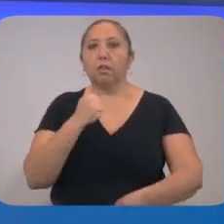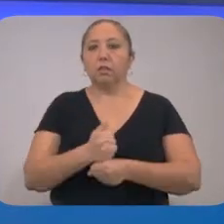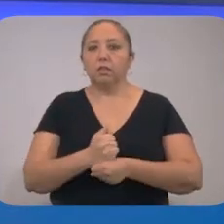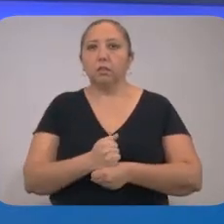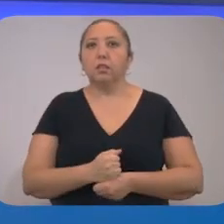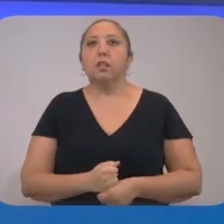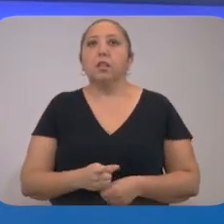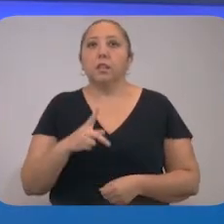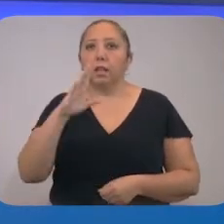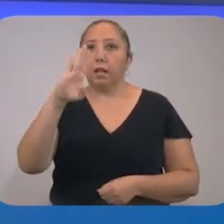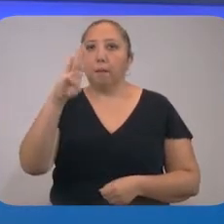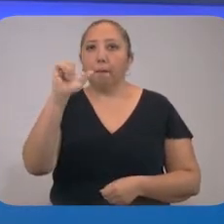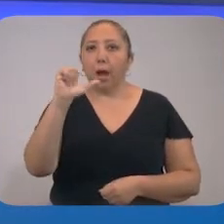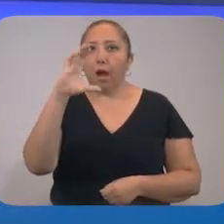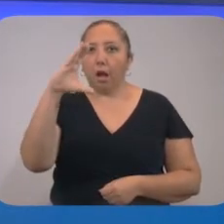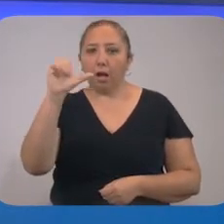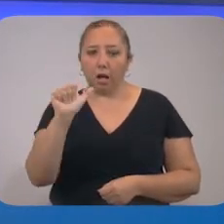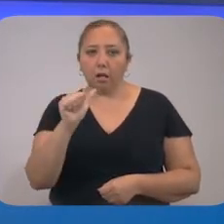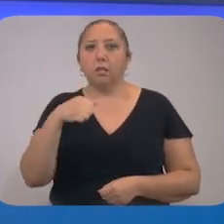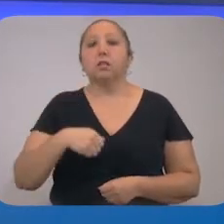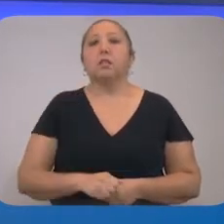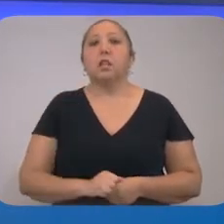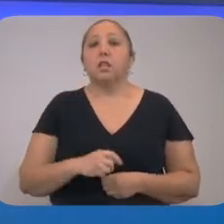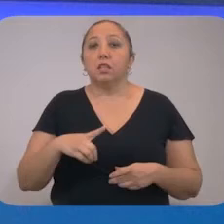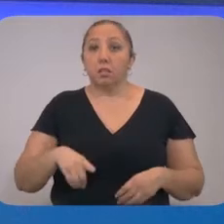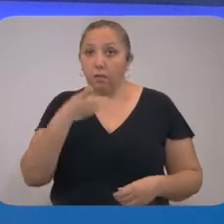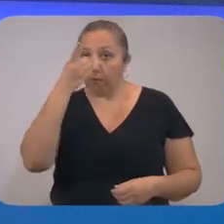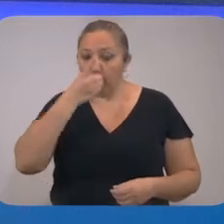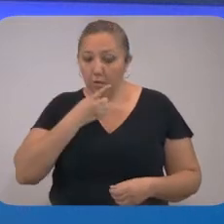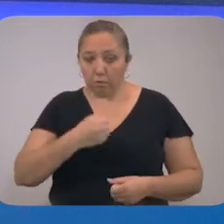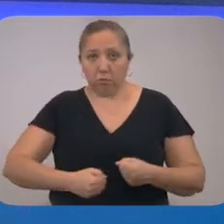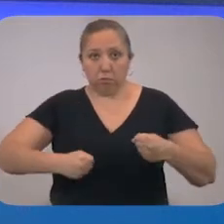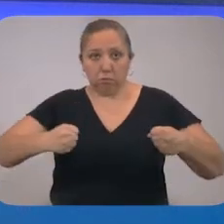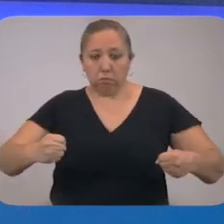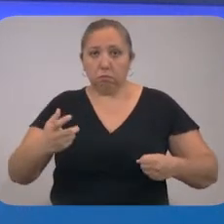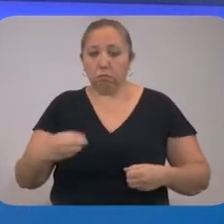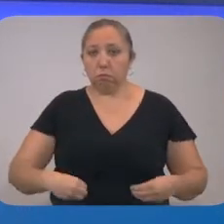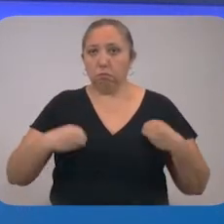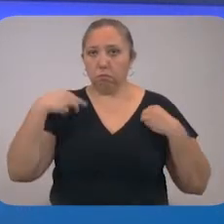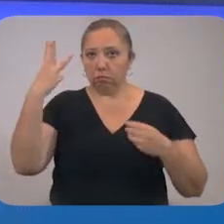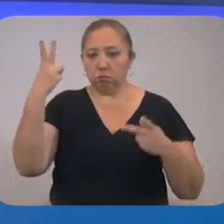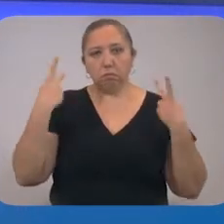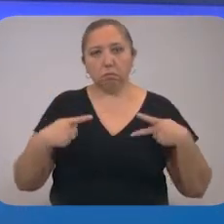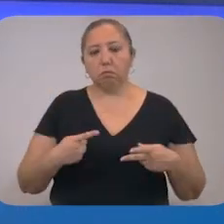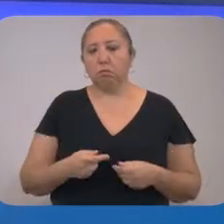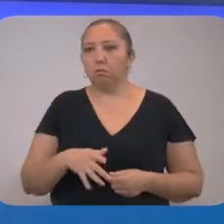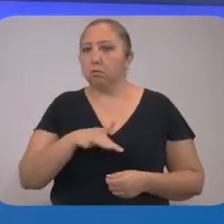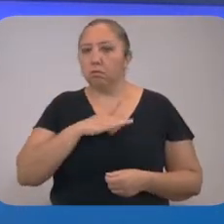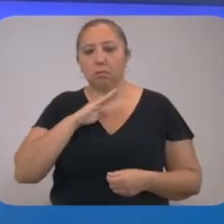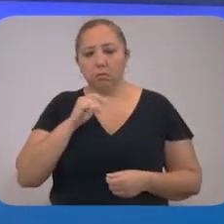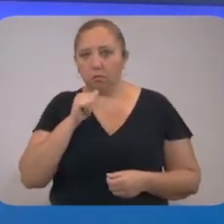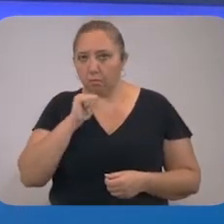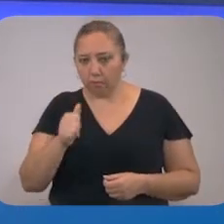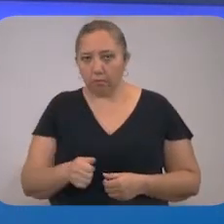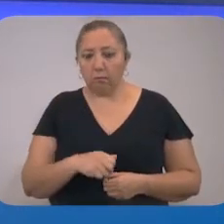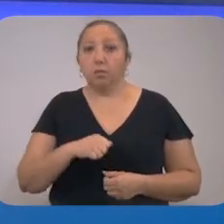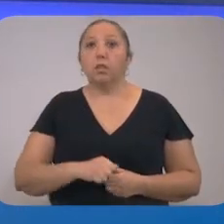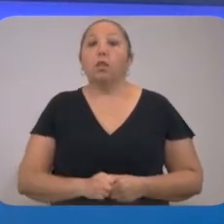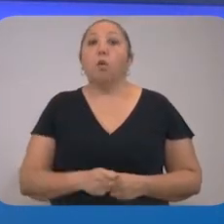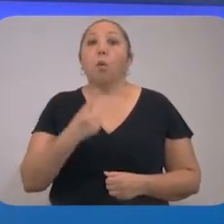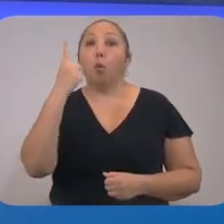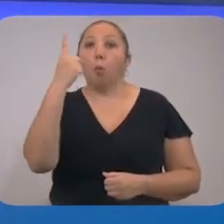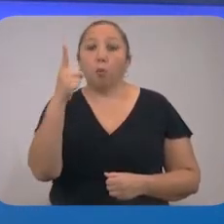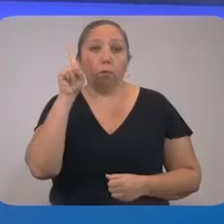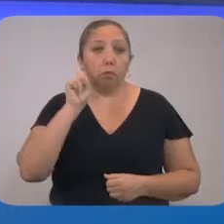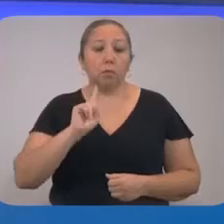Hachpolok. Cajacabalshancachi Yetel Ostumac, Maso Tactilesutu Gilama Chik Pag le Kohanil Tiobo. Untun Kolel,